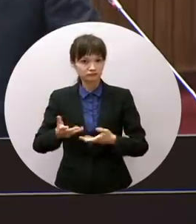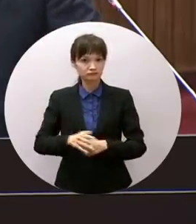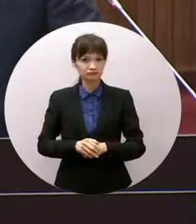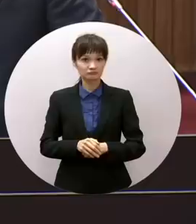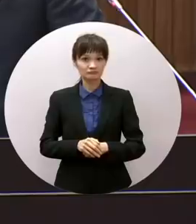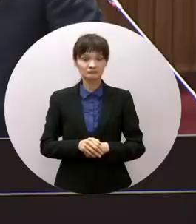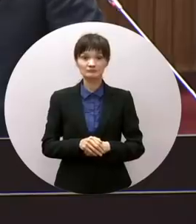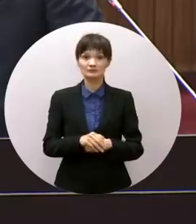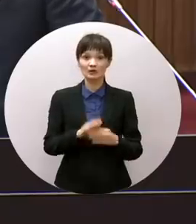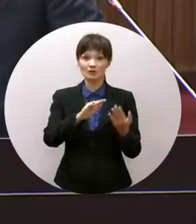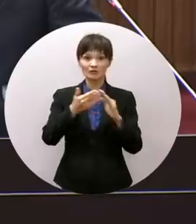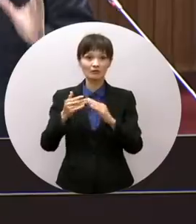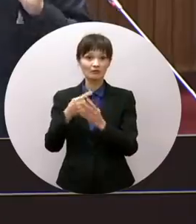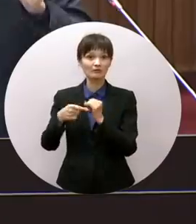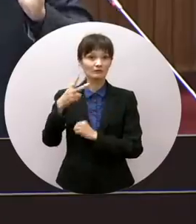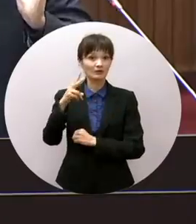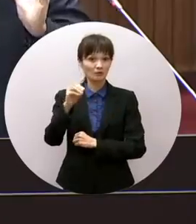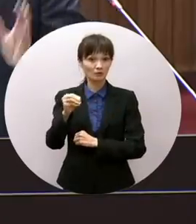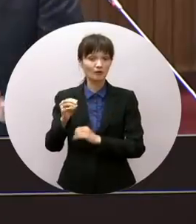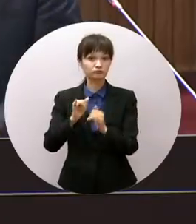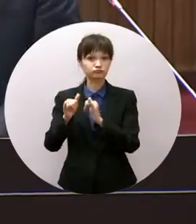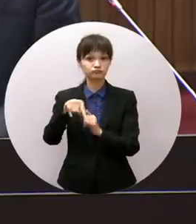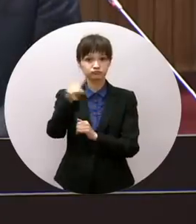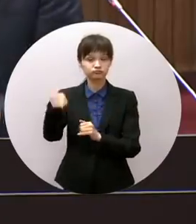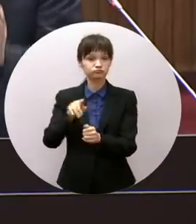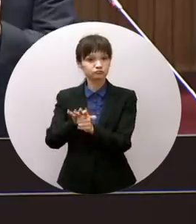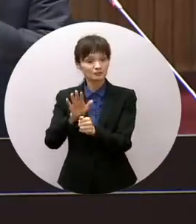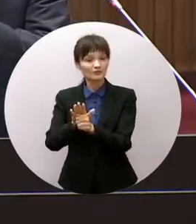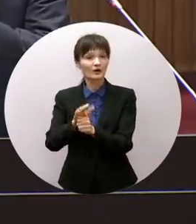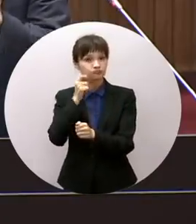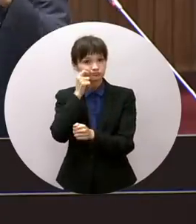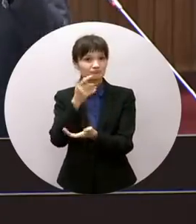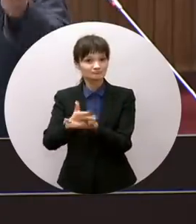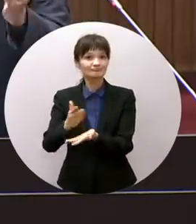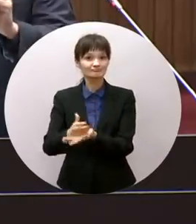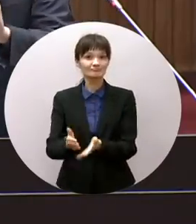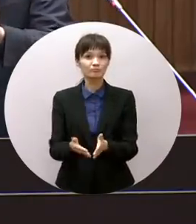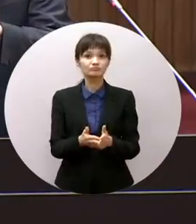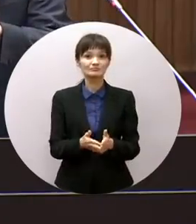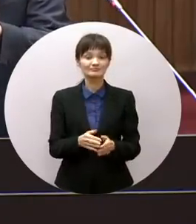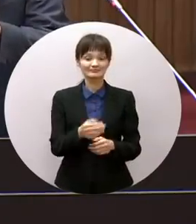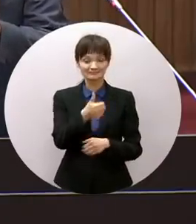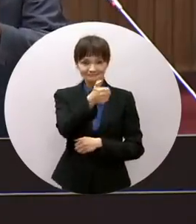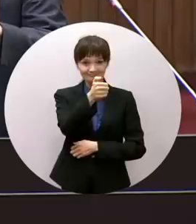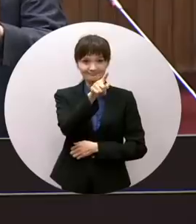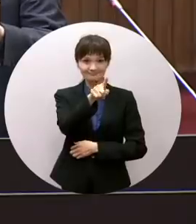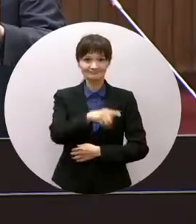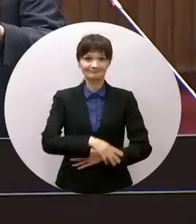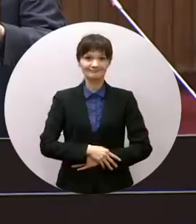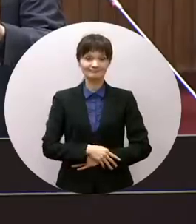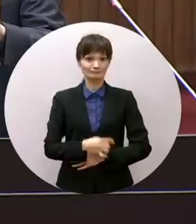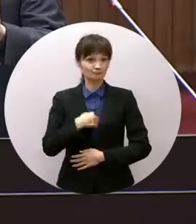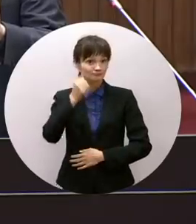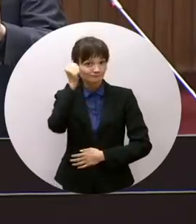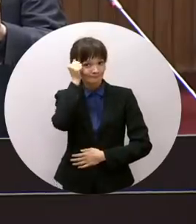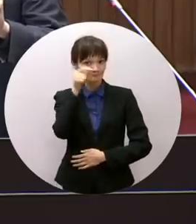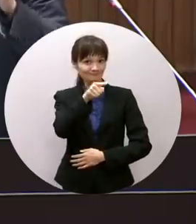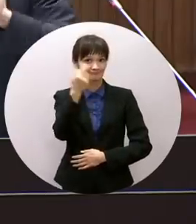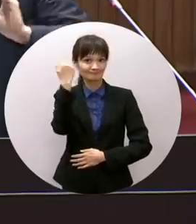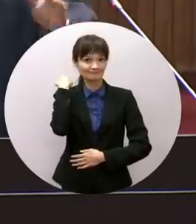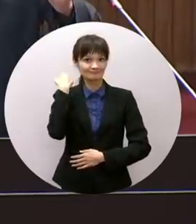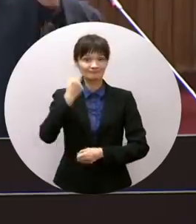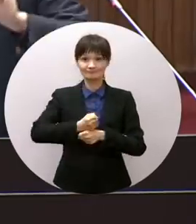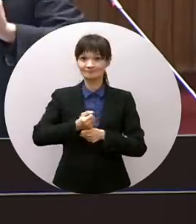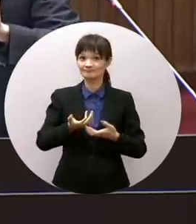概20,000户的民众哈，来解决这一方面的问题啊。在这里也先感谢你了，因为我记得你以前做事情